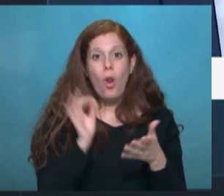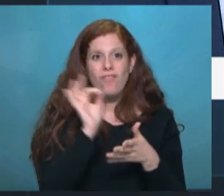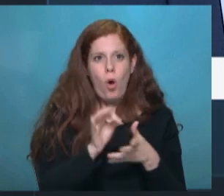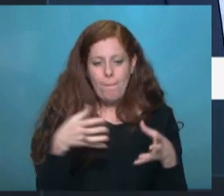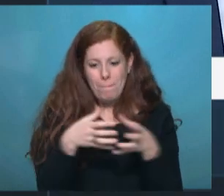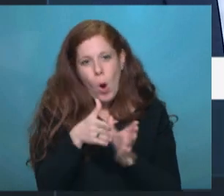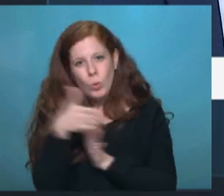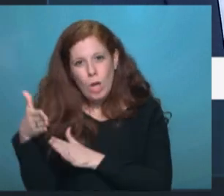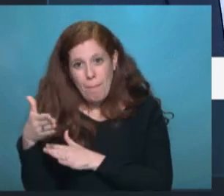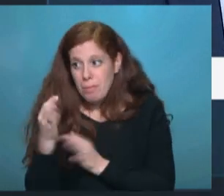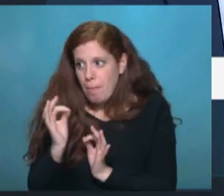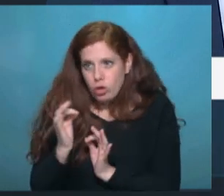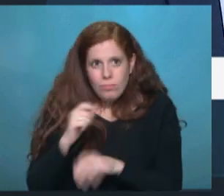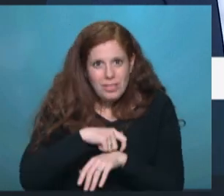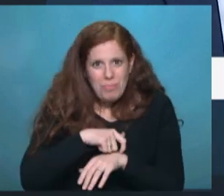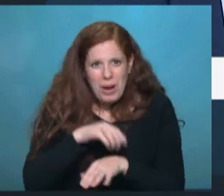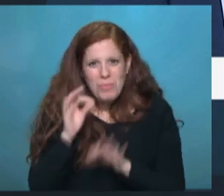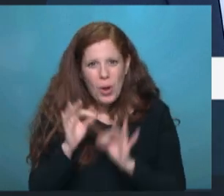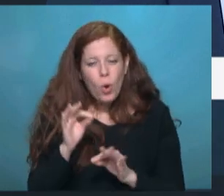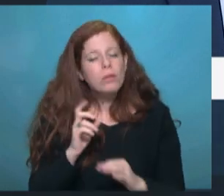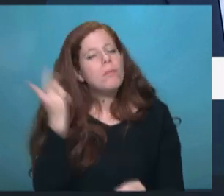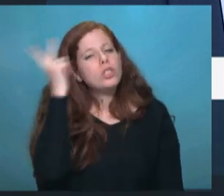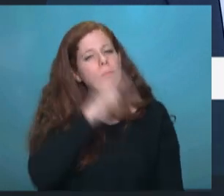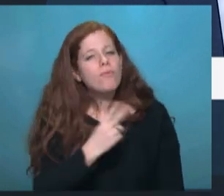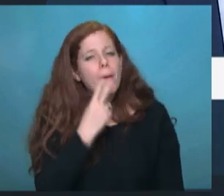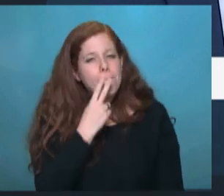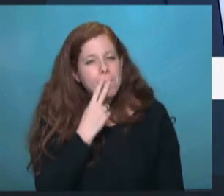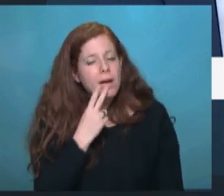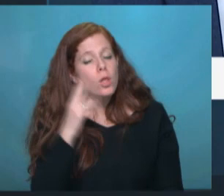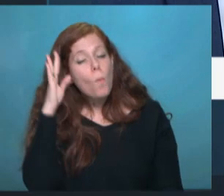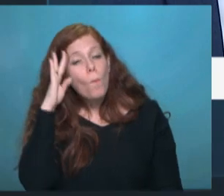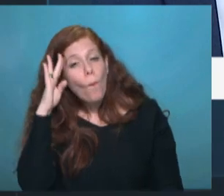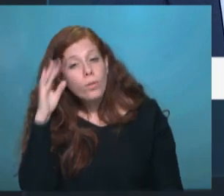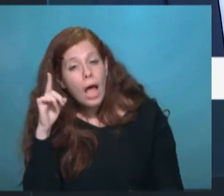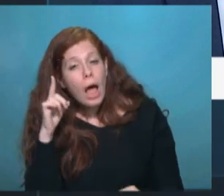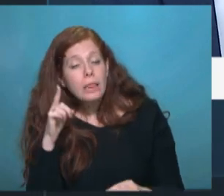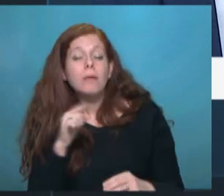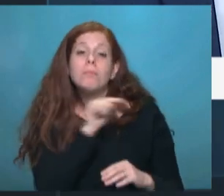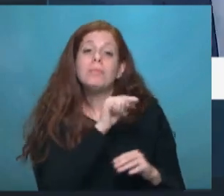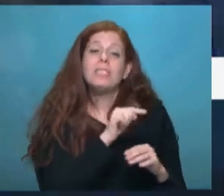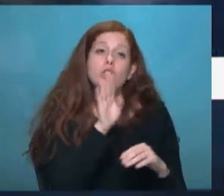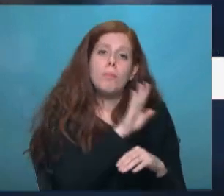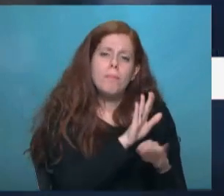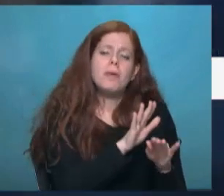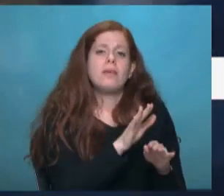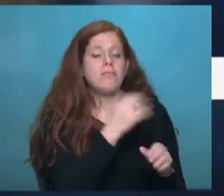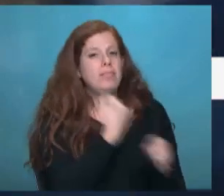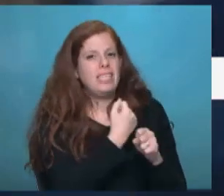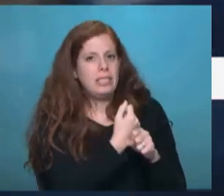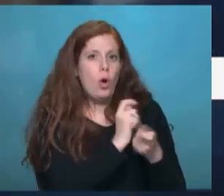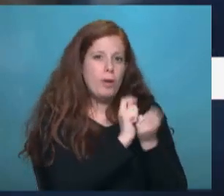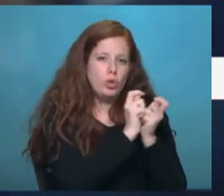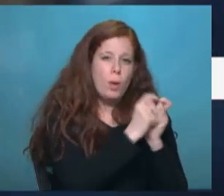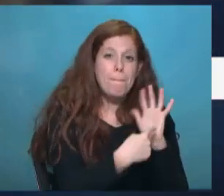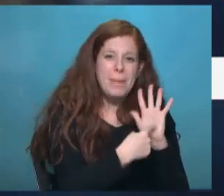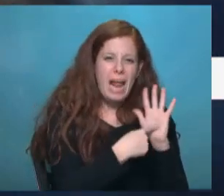הזה, ממה שאני מבין, בנט מוטרד מהאפשרות שנתניהו יבצע נסיגות בעקבות עסקת המאה של טראמפ, ולכן הוא לא